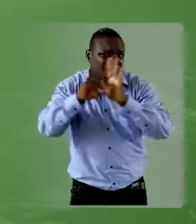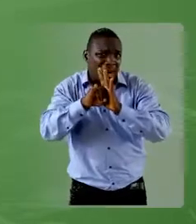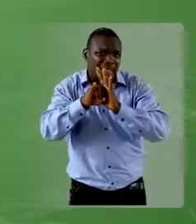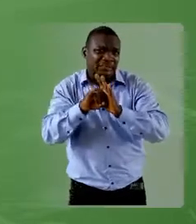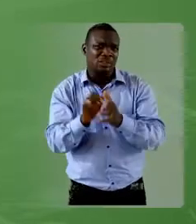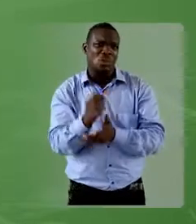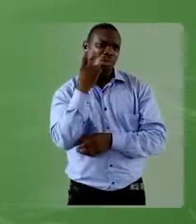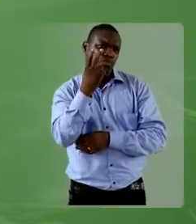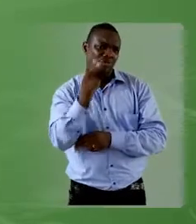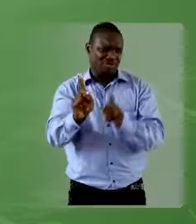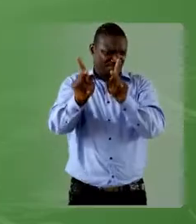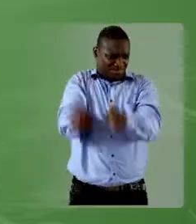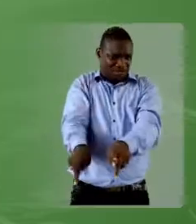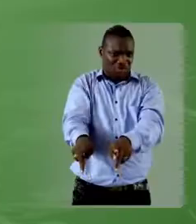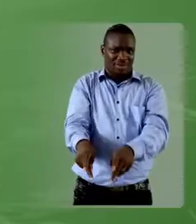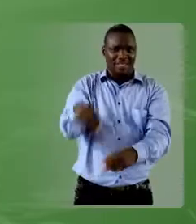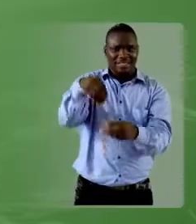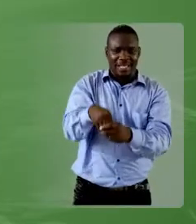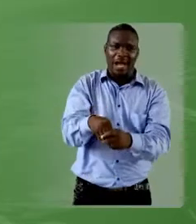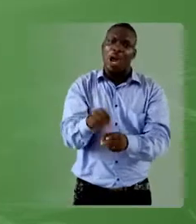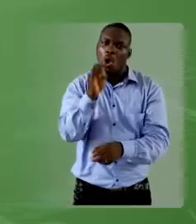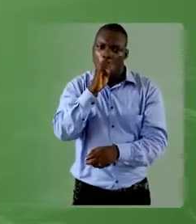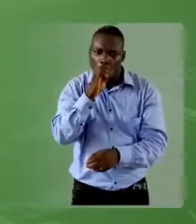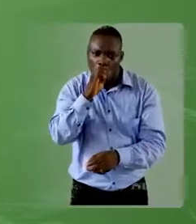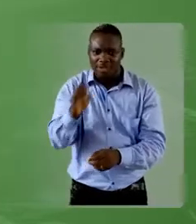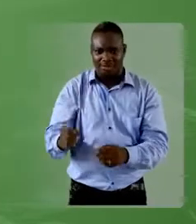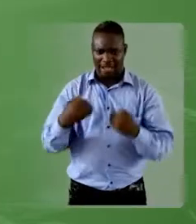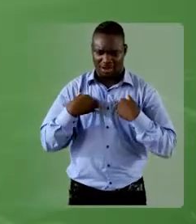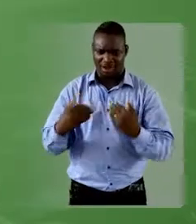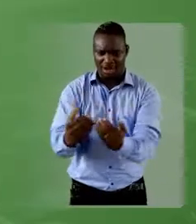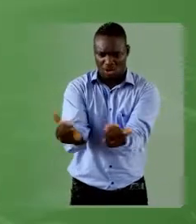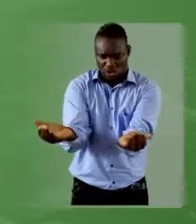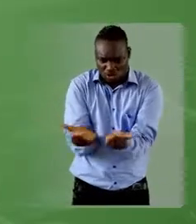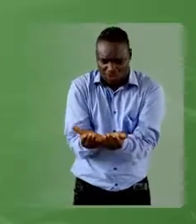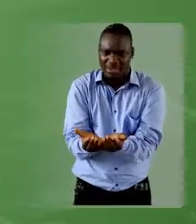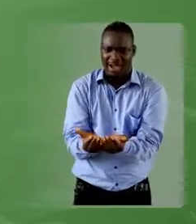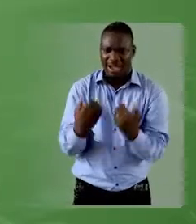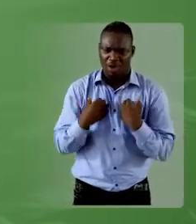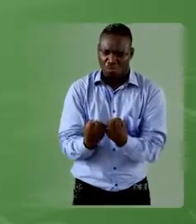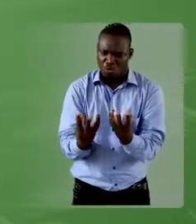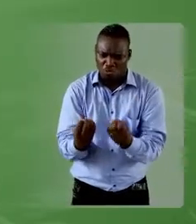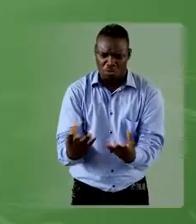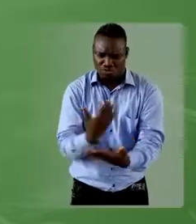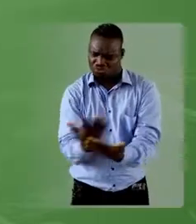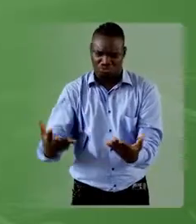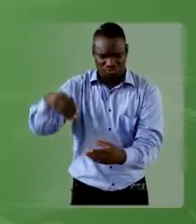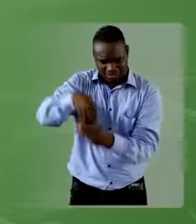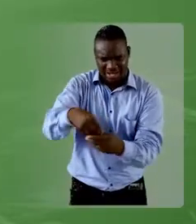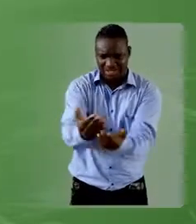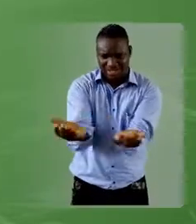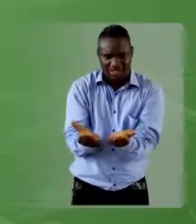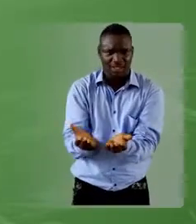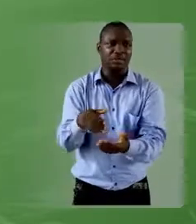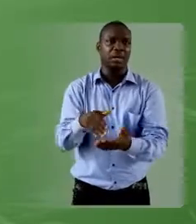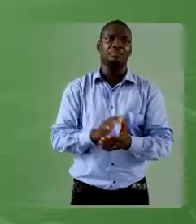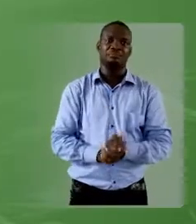dans un cours d'eau qui tient un récipient contenant des sédiments. Passons maintenant à